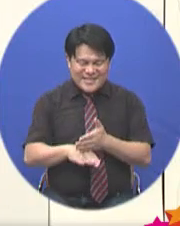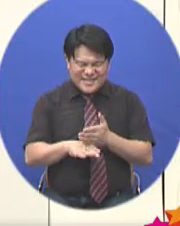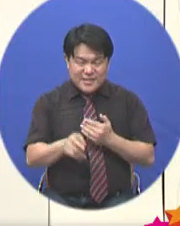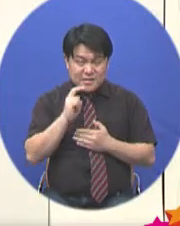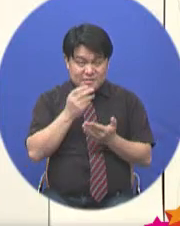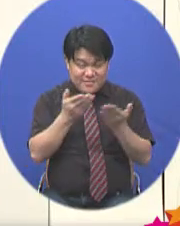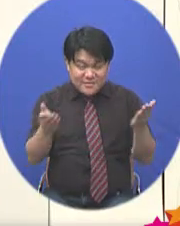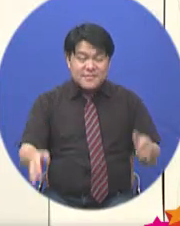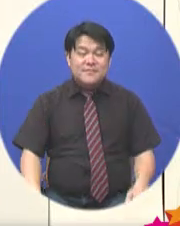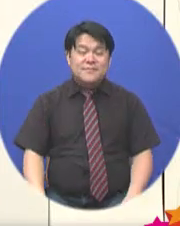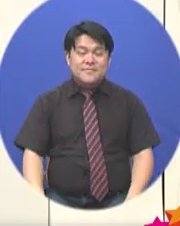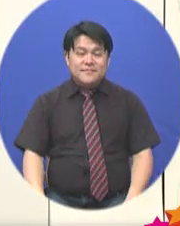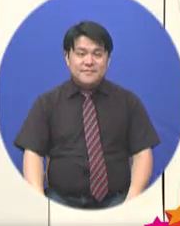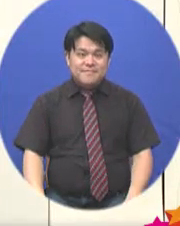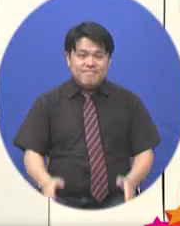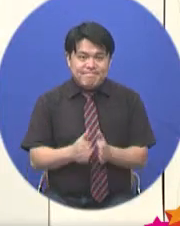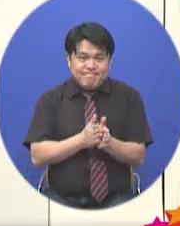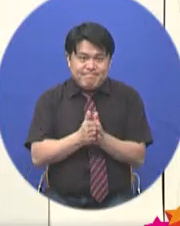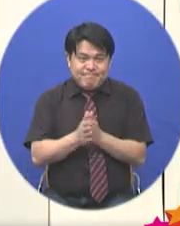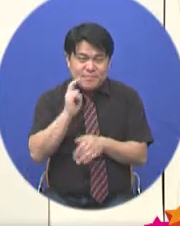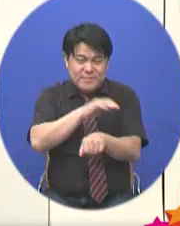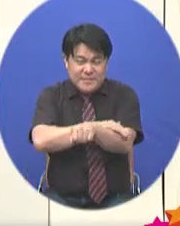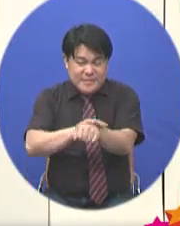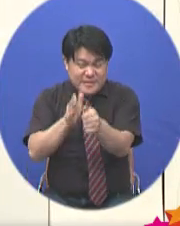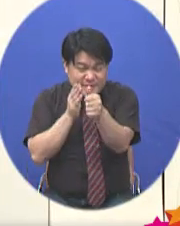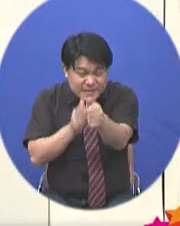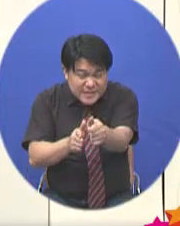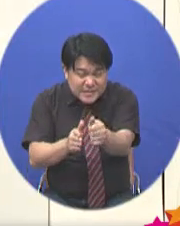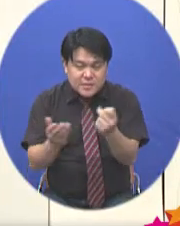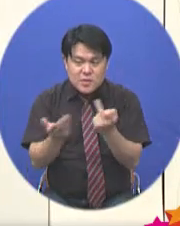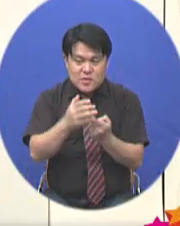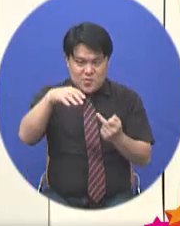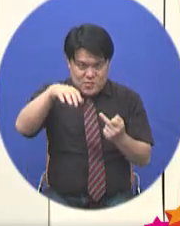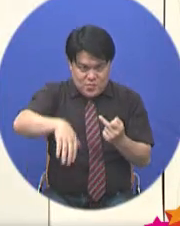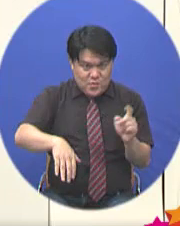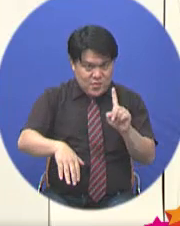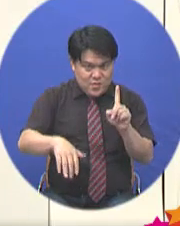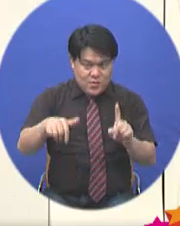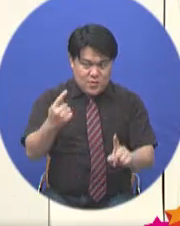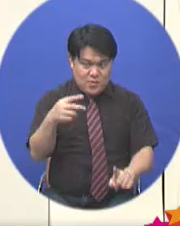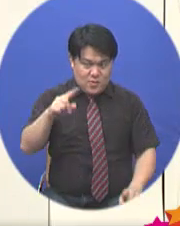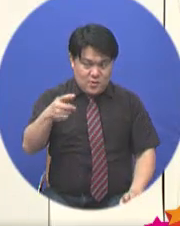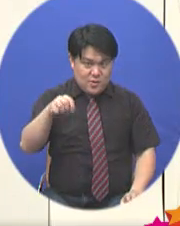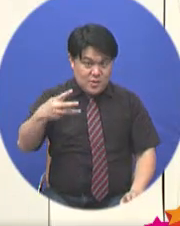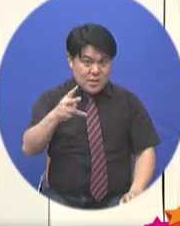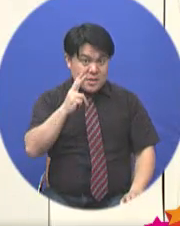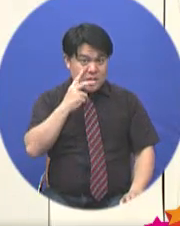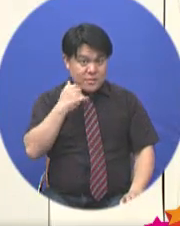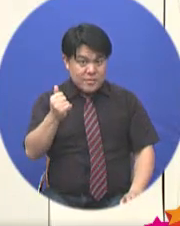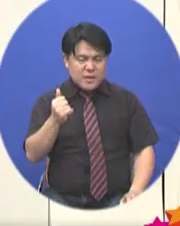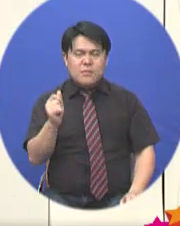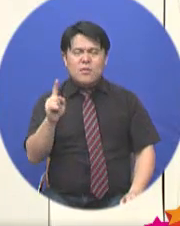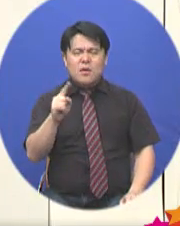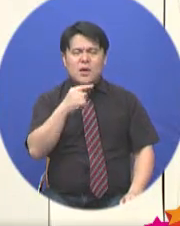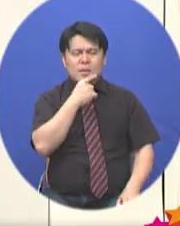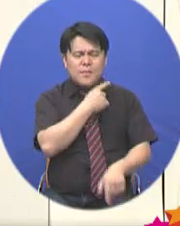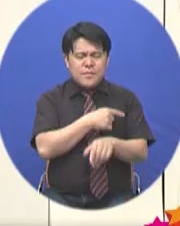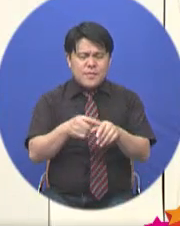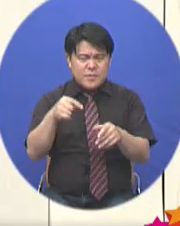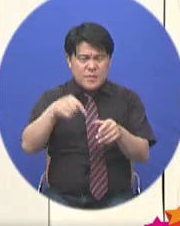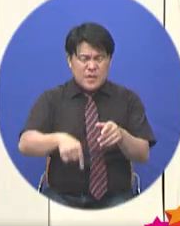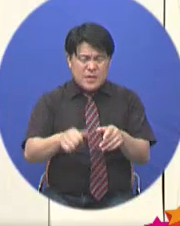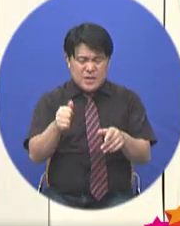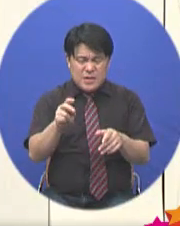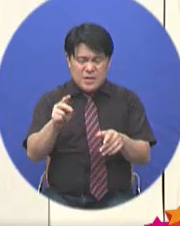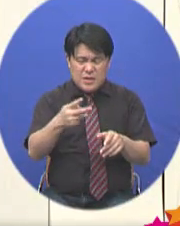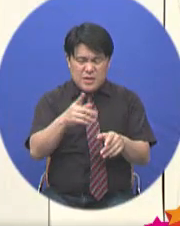음악 드리겠습니다. 잘 불러주세요. 제주에서 고산일 아버님 혈액암 났습니다.